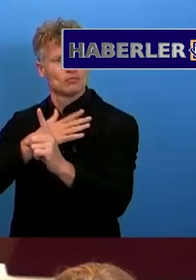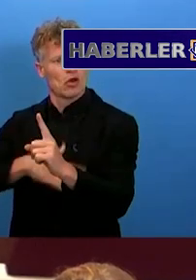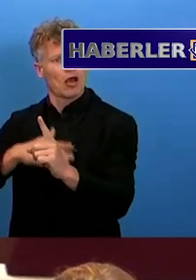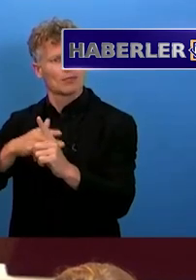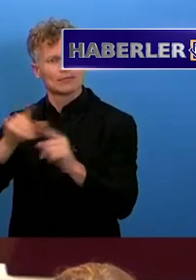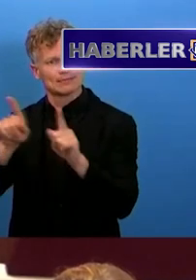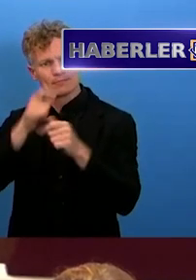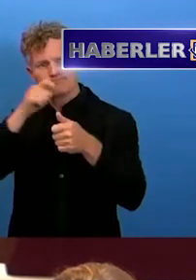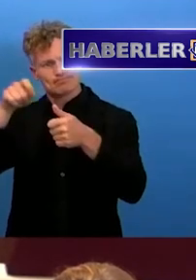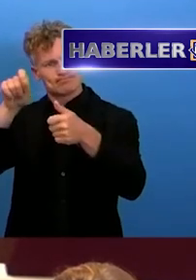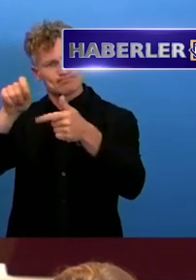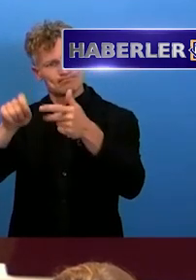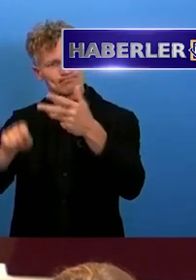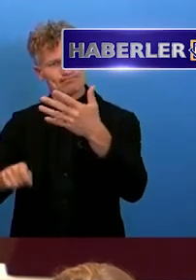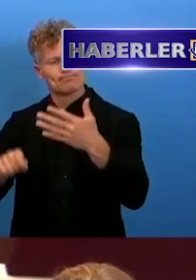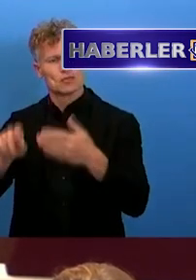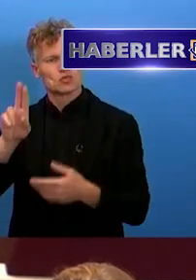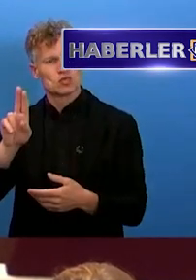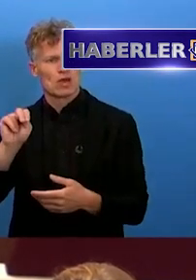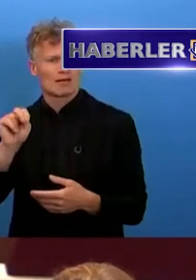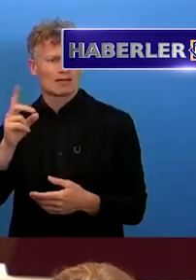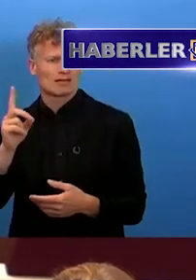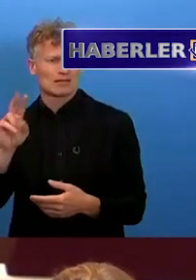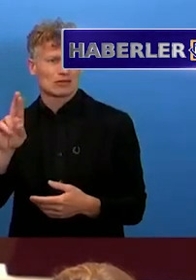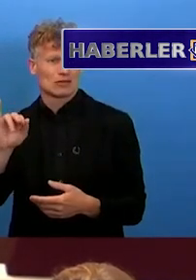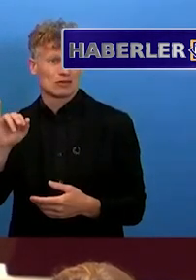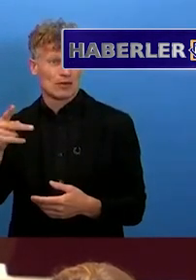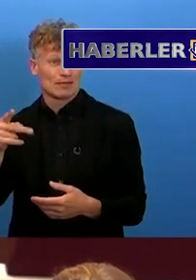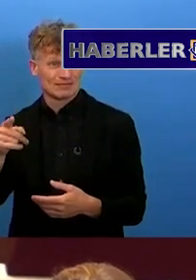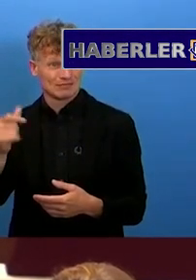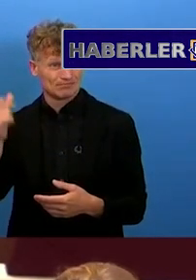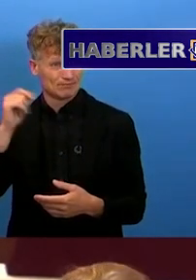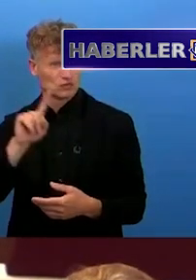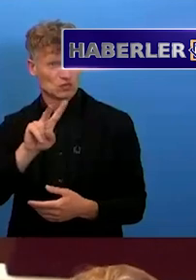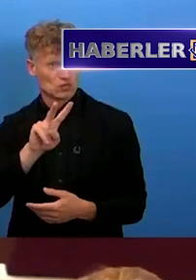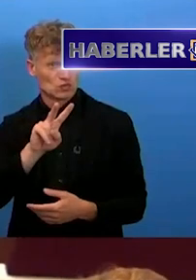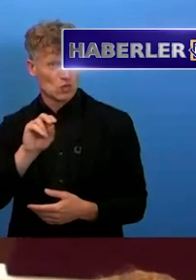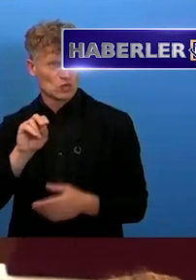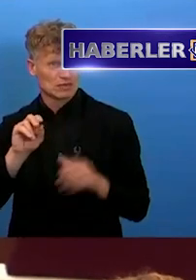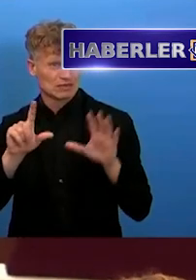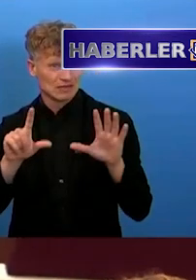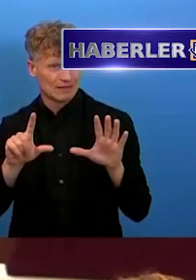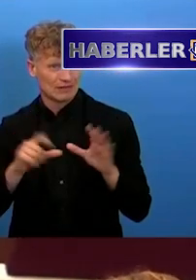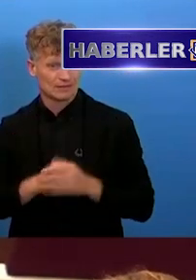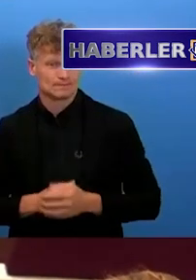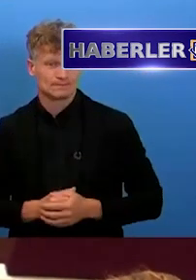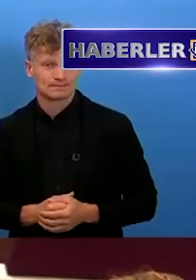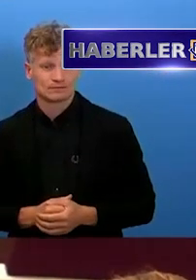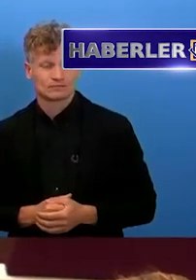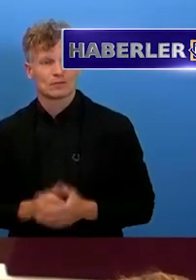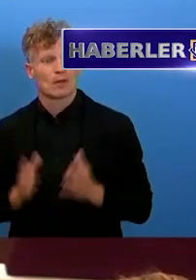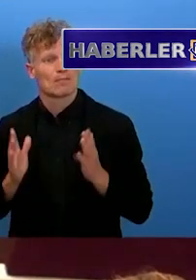yerli Ermeninin kuşatıldığını hatırlattı. Kuşatmanın ardından 29 Eylül 2023'te Türk